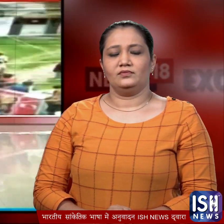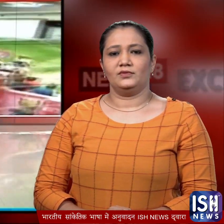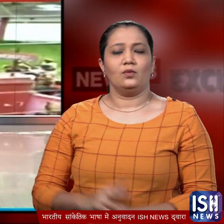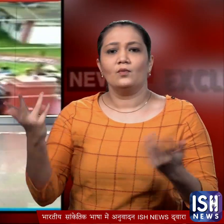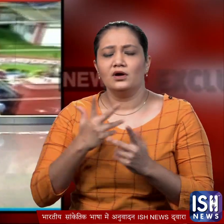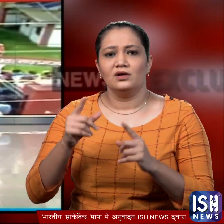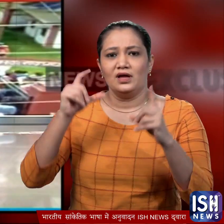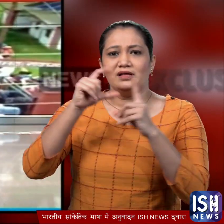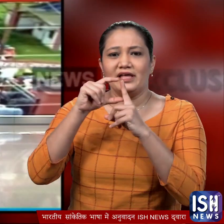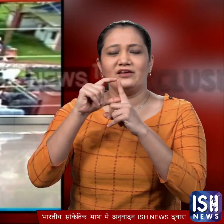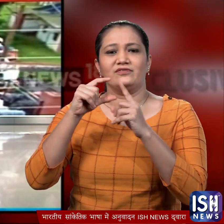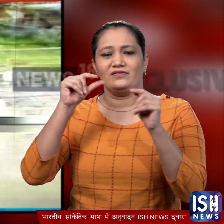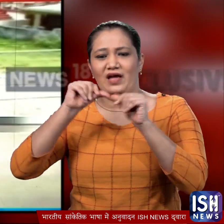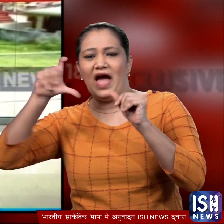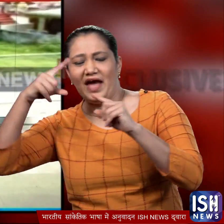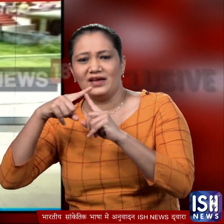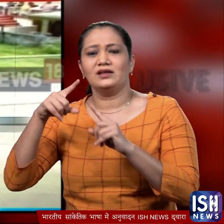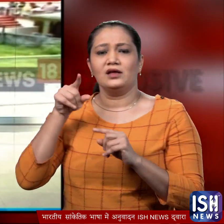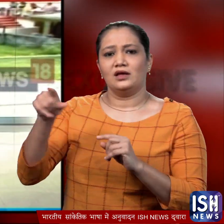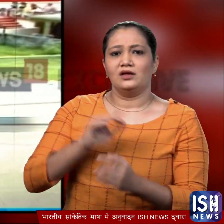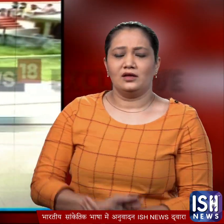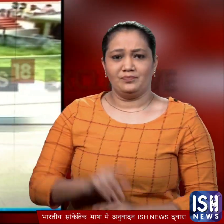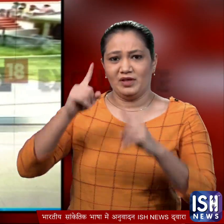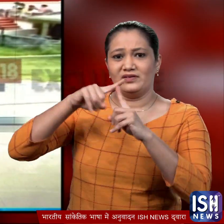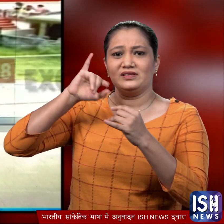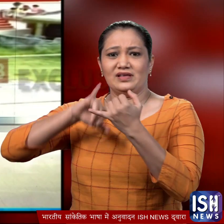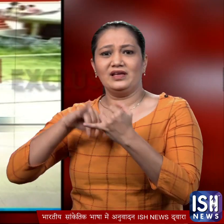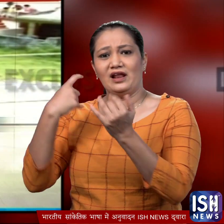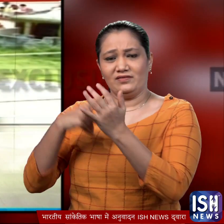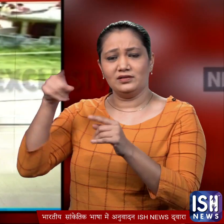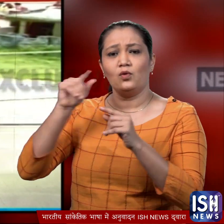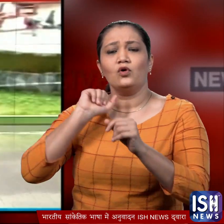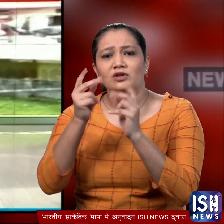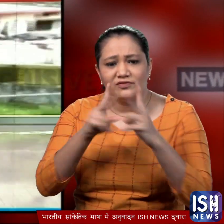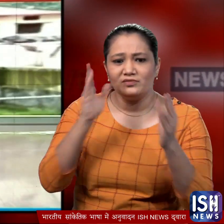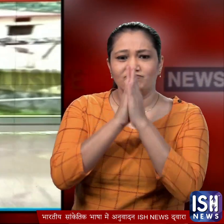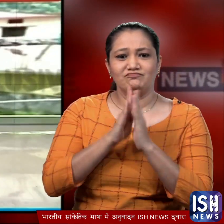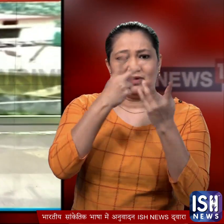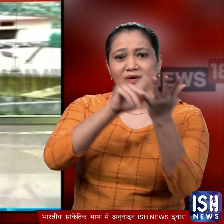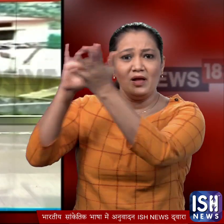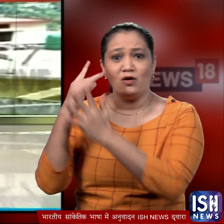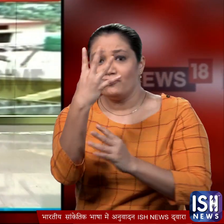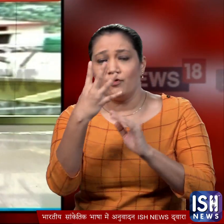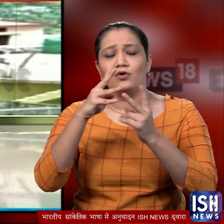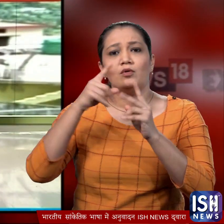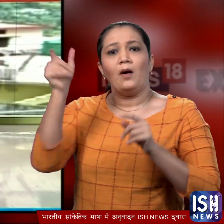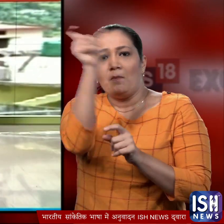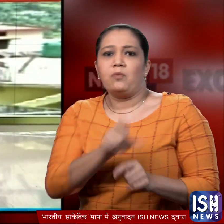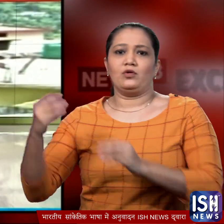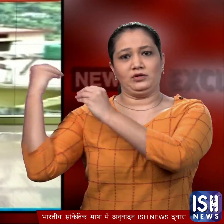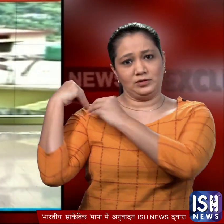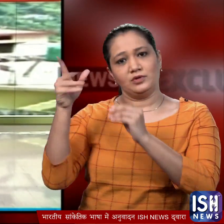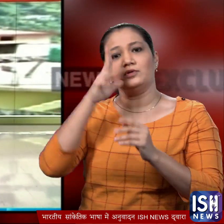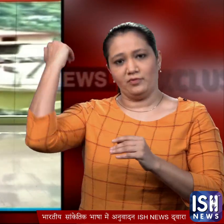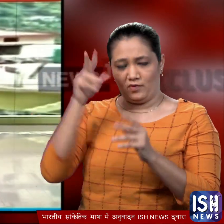थी देवस्थानम एक्ट। त्रिवेंद्र सिंह रावत सरकार में आए इस एक्ट में चारों धामों के प्रबंधन की जिम्मेदारी एक बोर्ड को सौंपे जाने